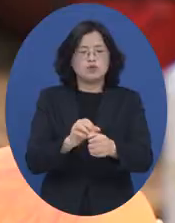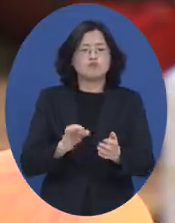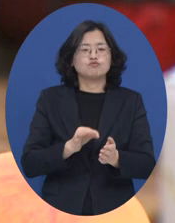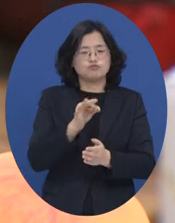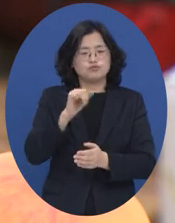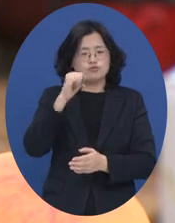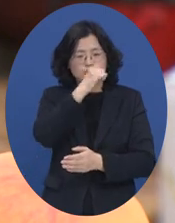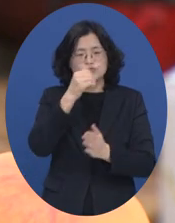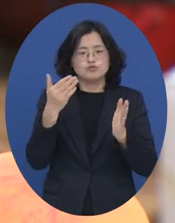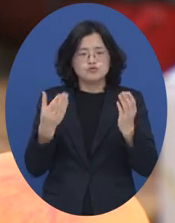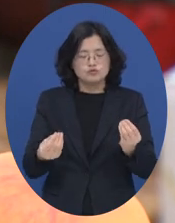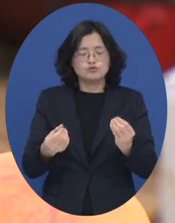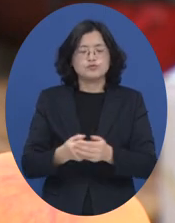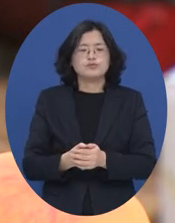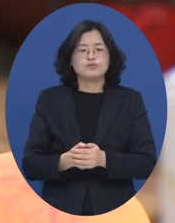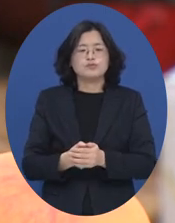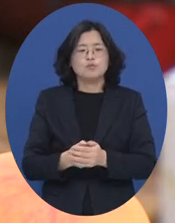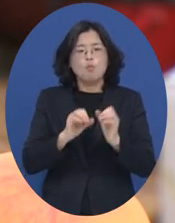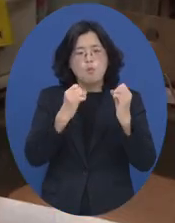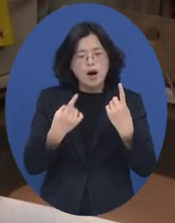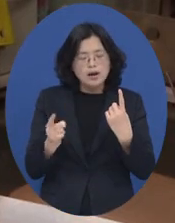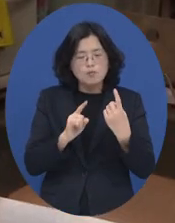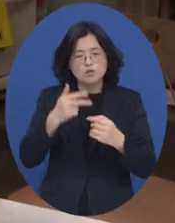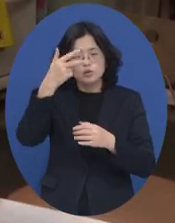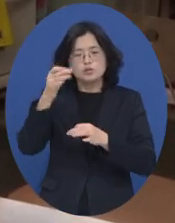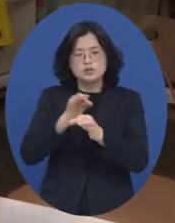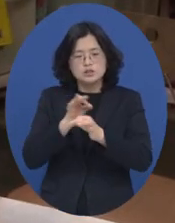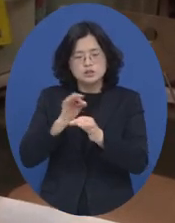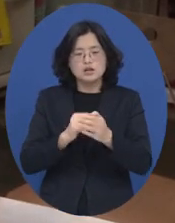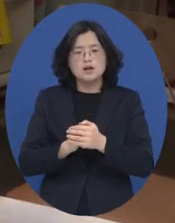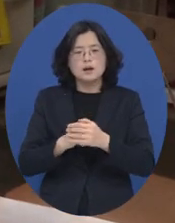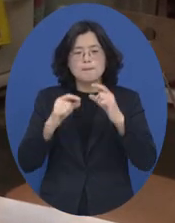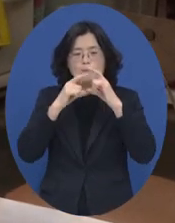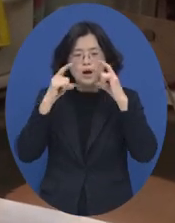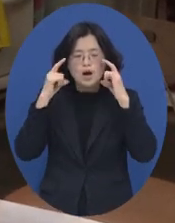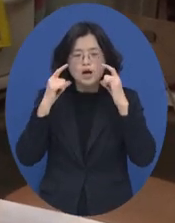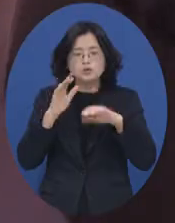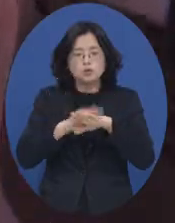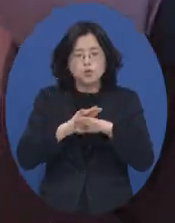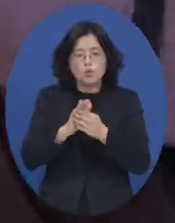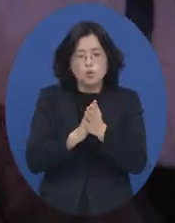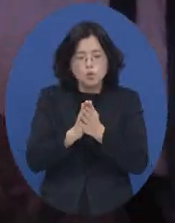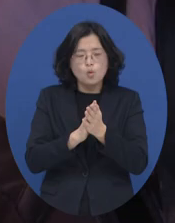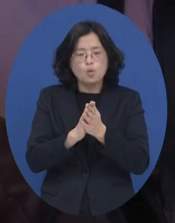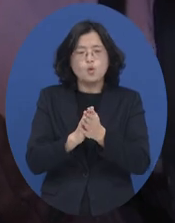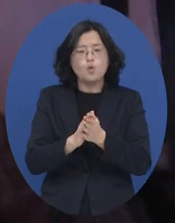지원하고 지역 화폐 할인율 확대, 전통시장 상점 마스크 손세 정제 지원 등